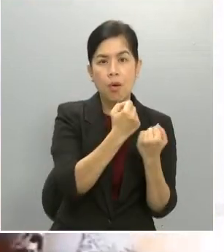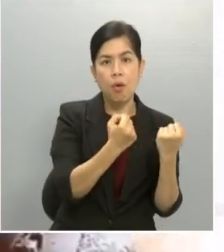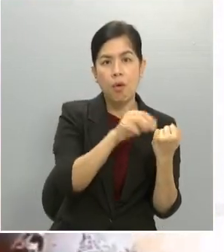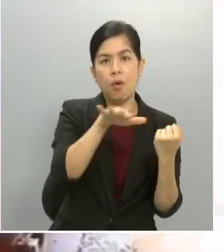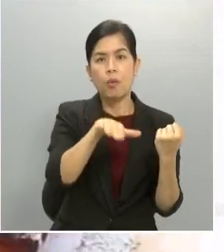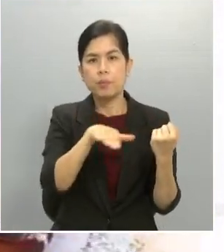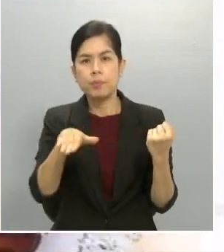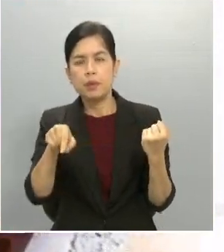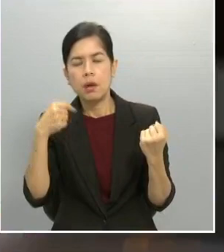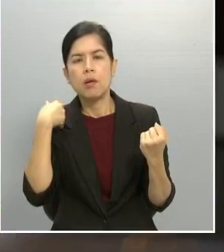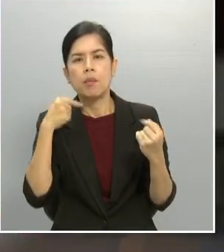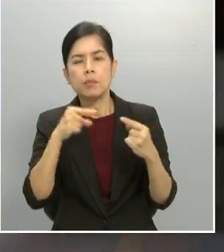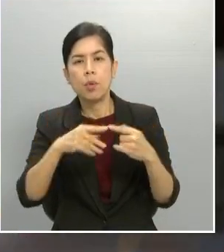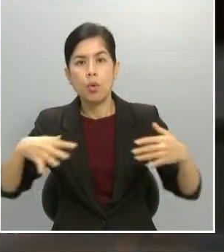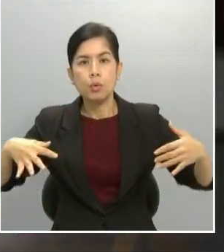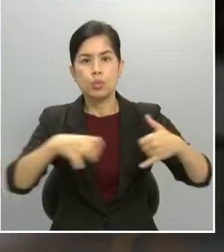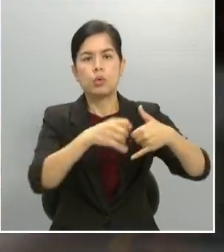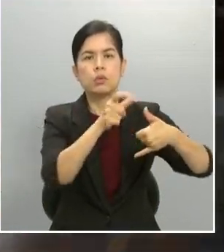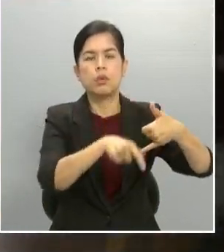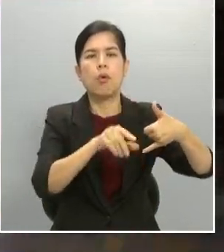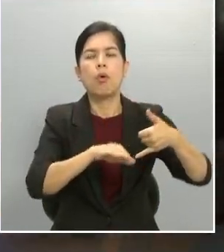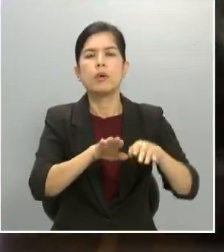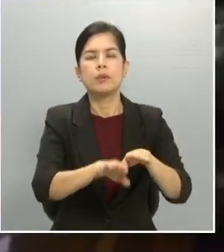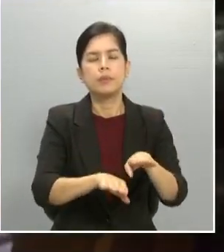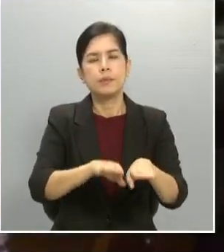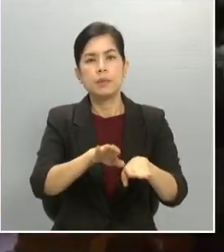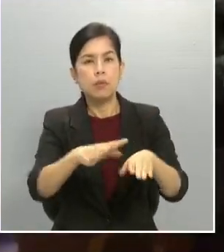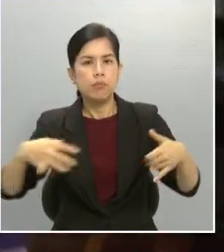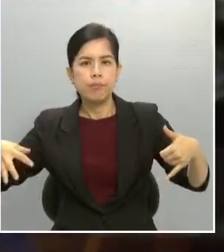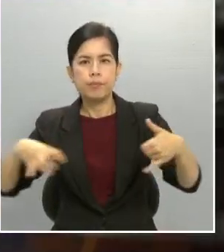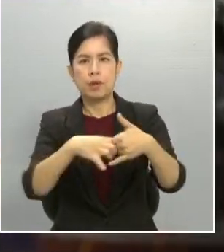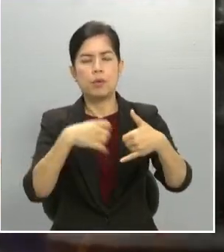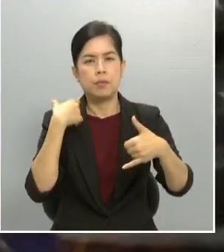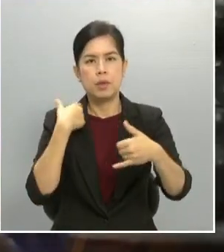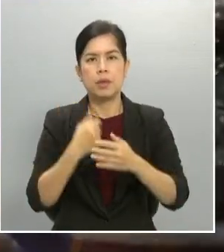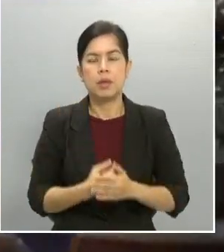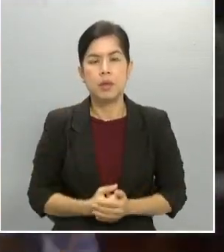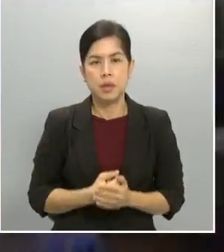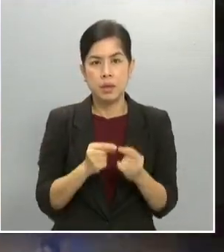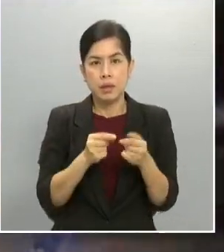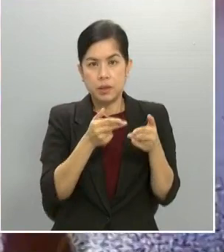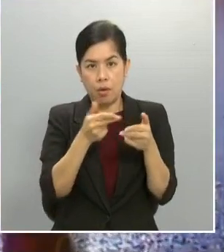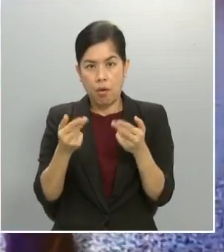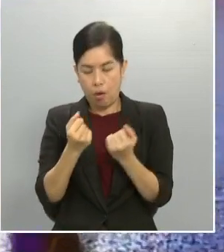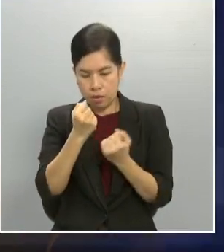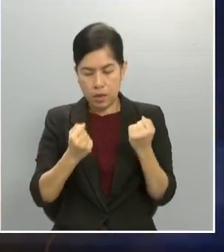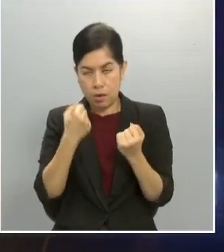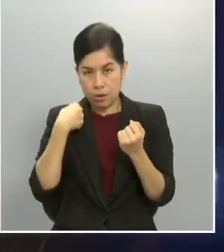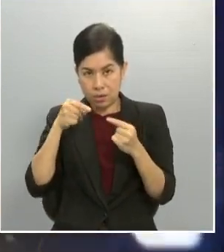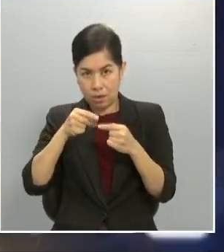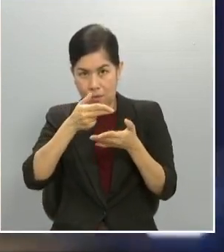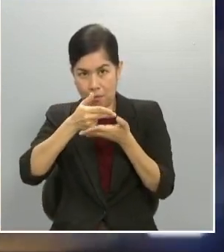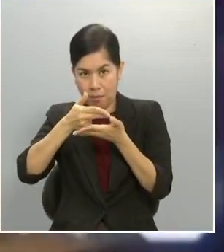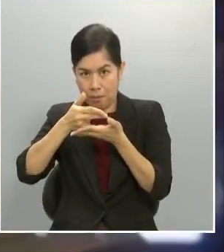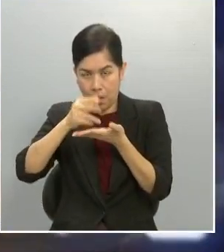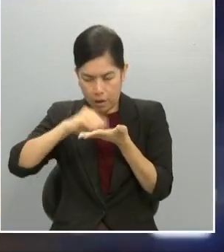แถวก่อนถึงแยกวิทยาลัยพละวงจรปิดจะเห็นกล้องหน้ารถคันเกิดเหตุบันทึกภาพผู้บาดเจ็บคล้ายคนเมา